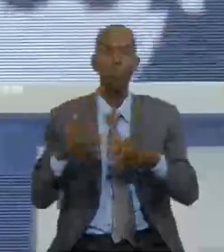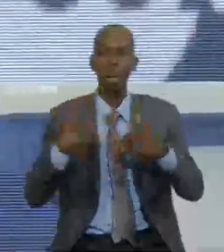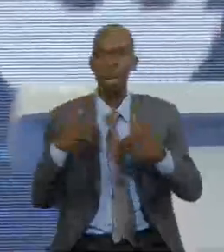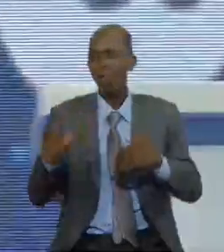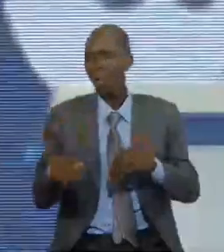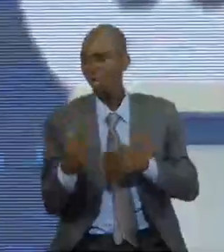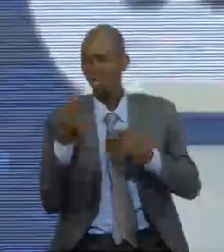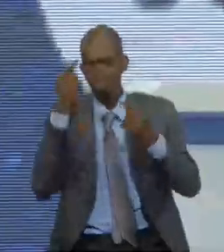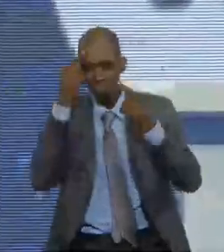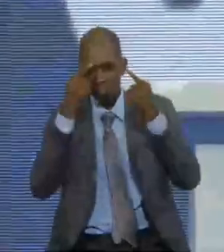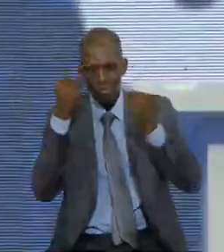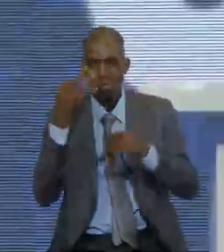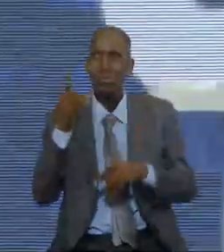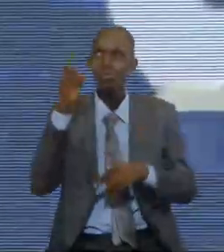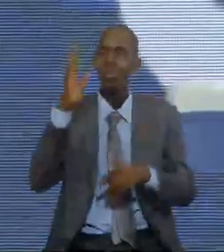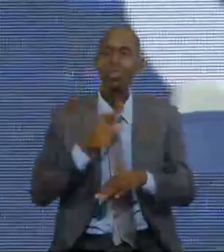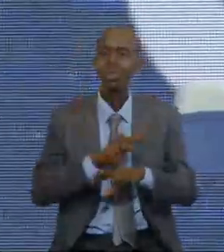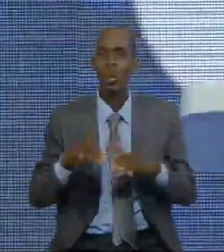méchant